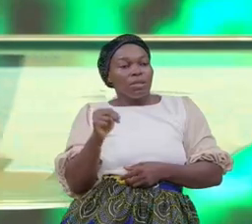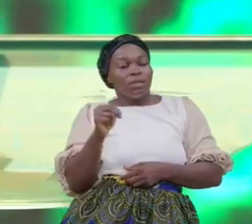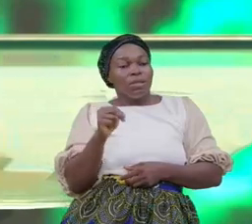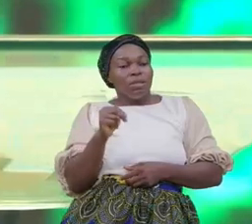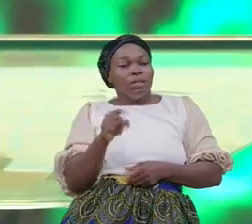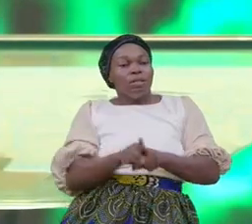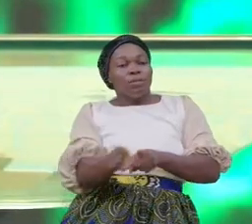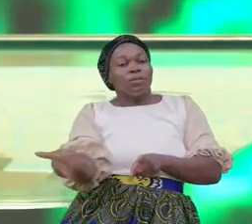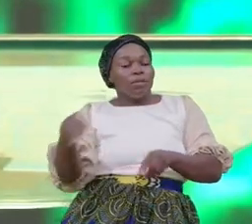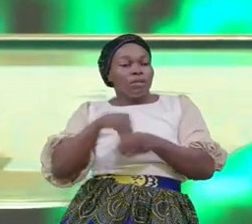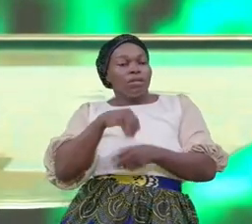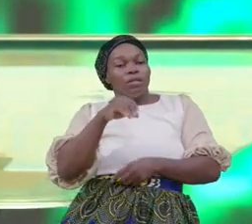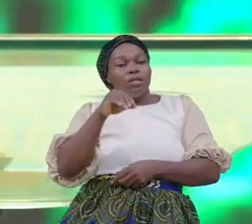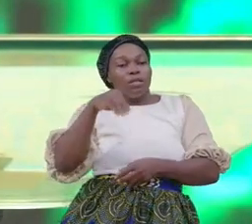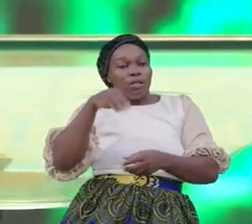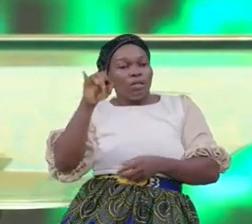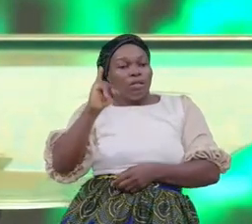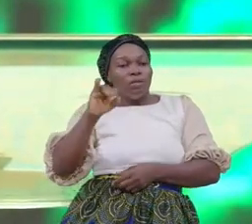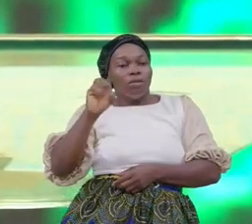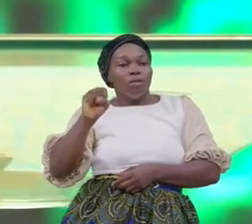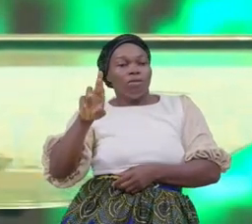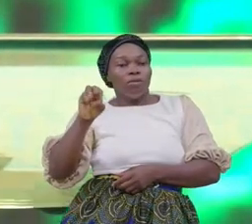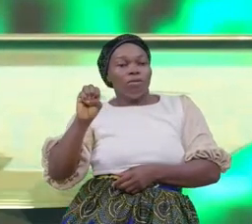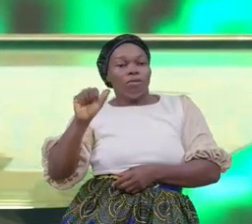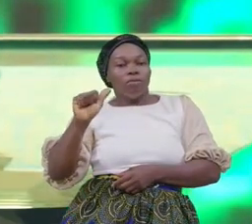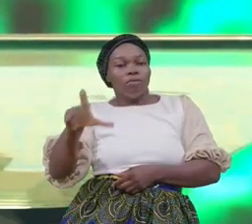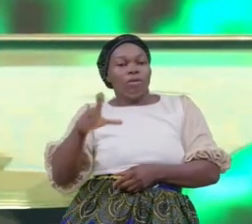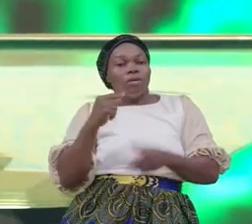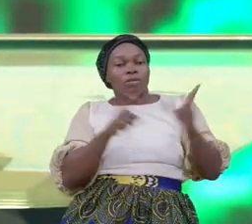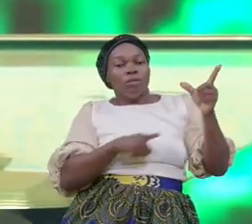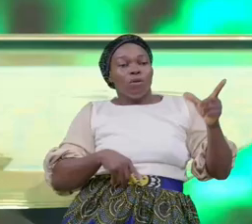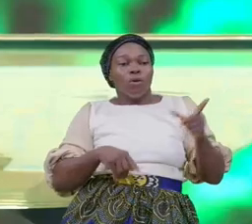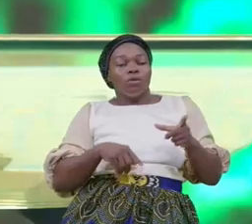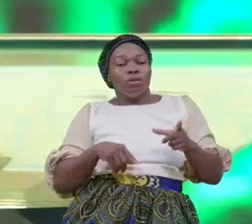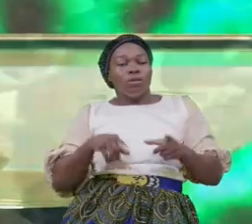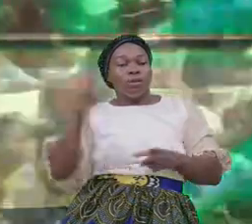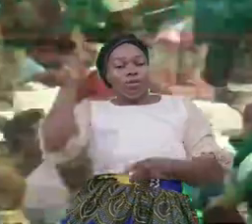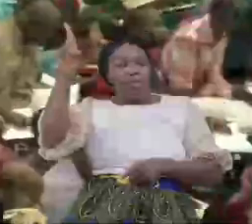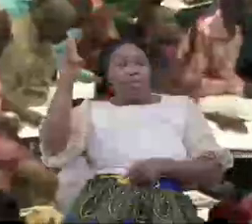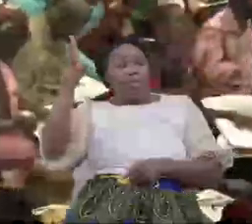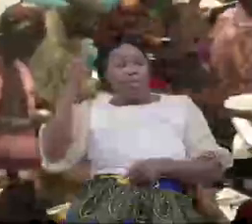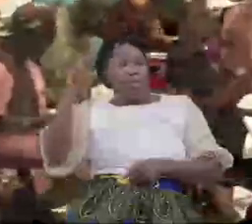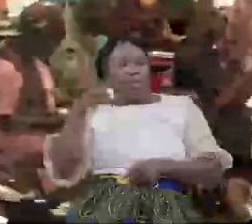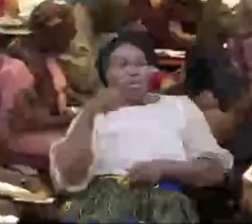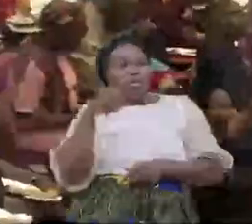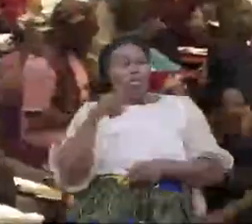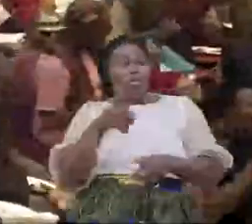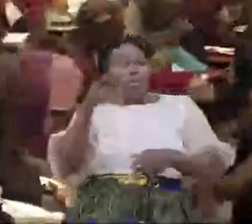en Israël. L'Éternel, son Dieu, est avec lui. Où est-il?